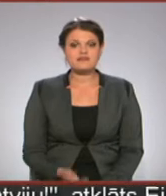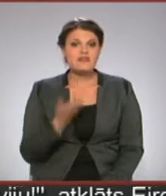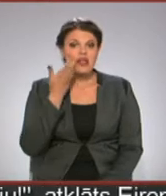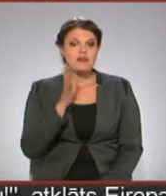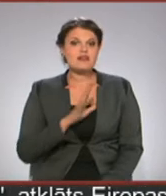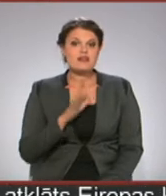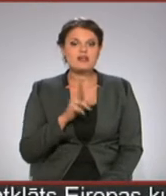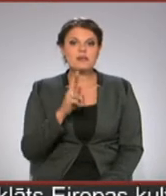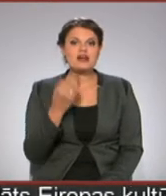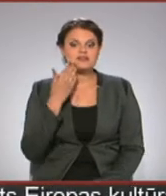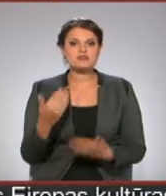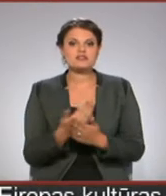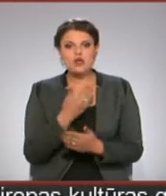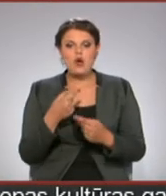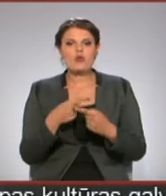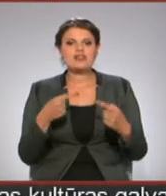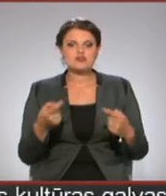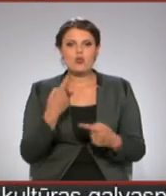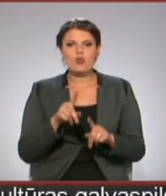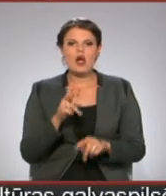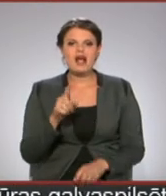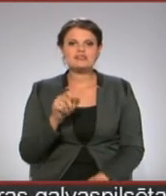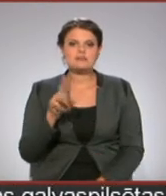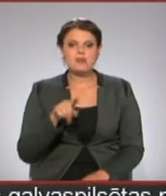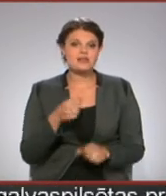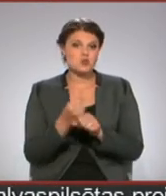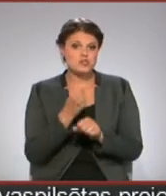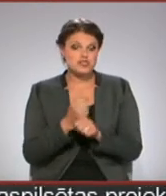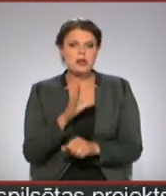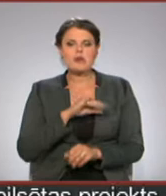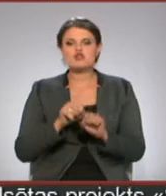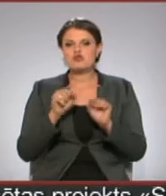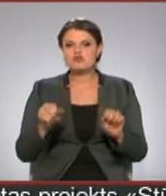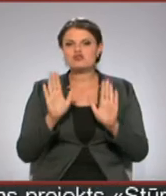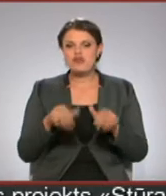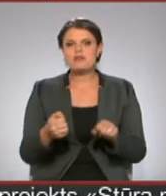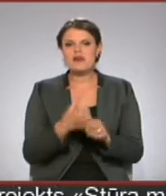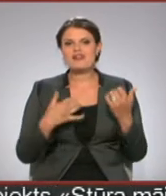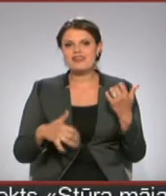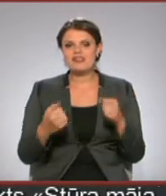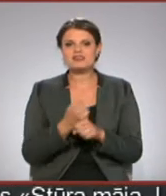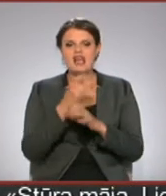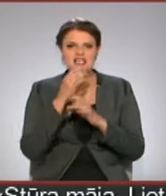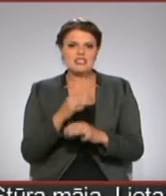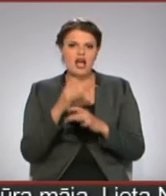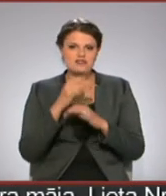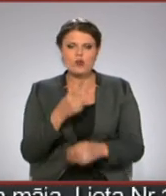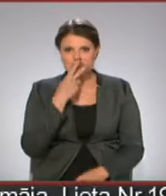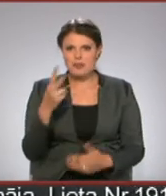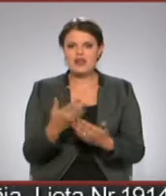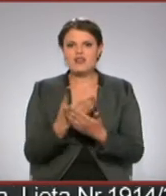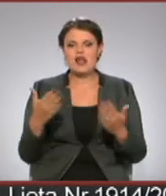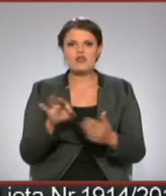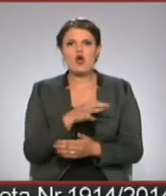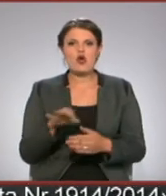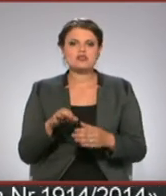Kamēr gaidām, kā sauks jauno instrumentu, ko Kaspars Tobis sameistarojas, mēs pilnīgi droši varam gan ģitāras, gan saksofonus manīt kādā